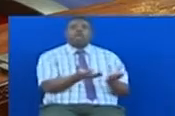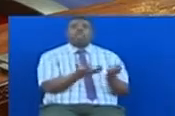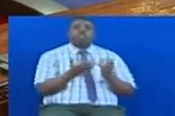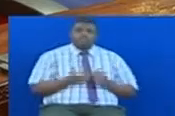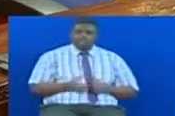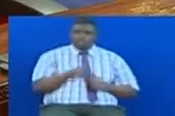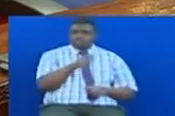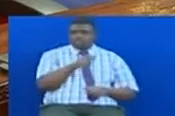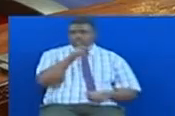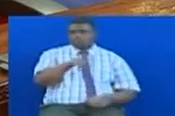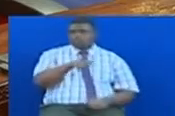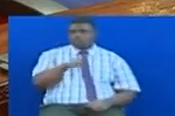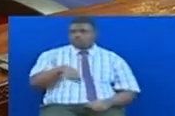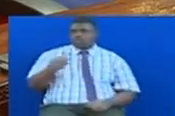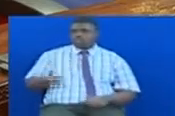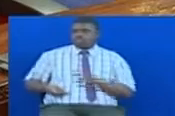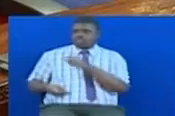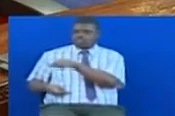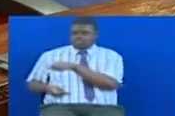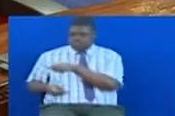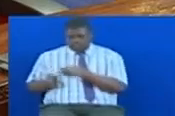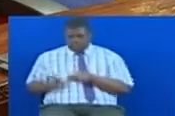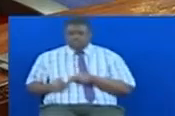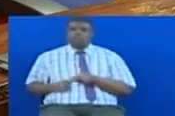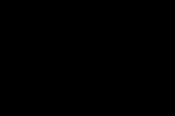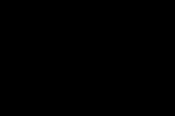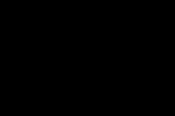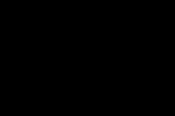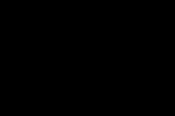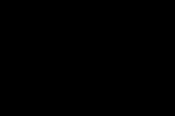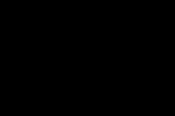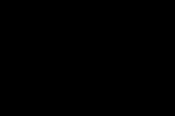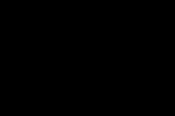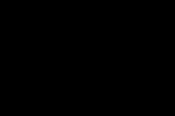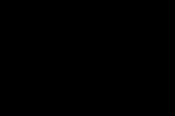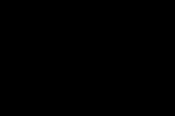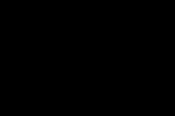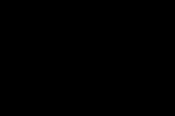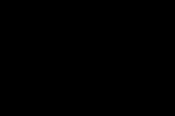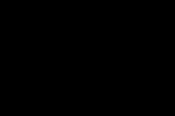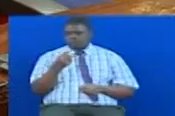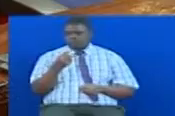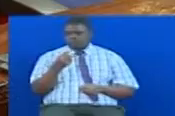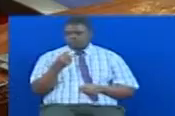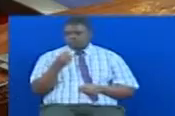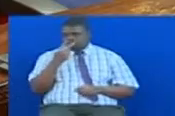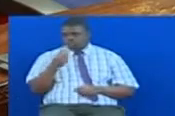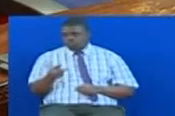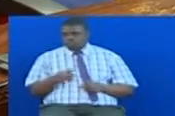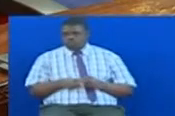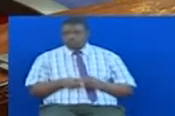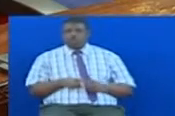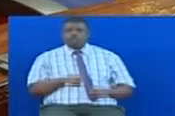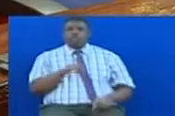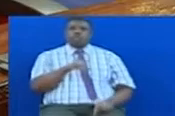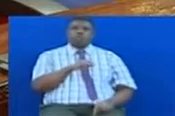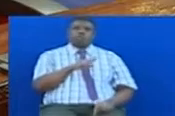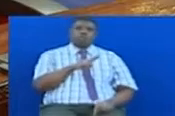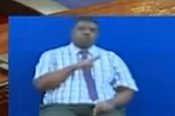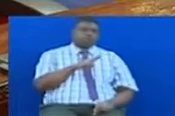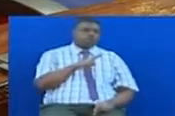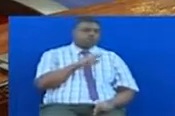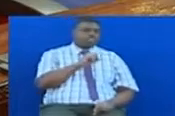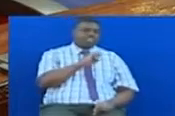ya waajiri. Kwa hiyo Mheshimiwa Naibu Spika, nilikuwa nataka nifanye ufafanuzi huo. Nimeona Mheshimiwa Yosefa, Mheshimiwa